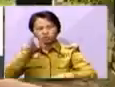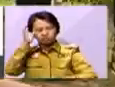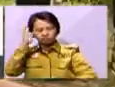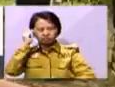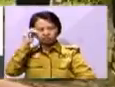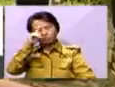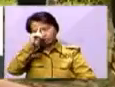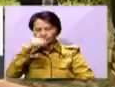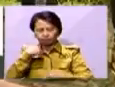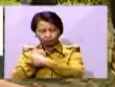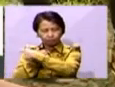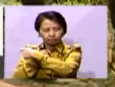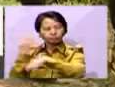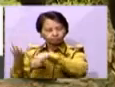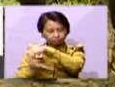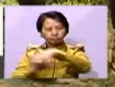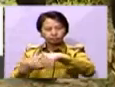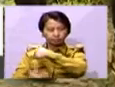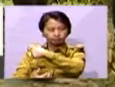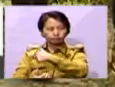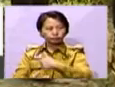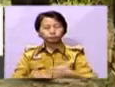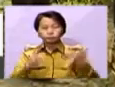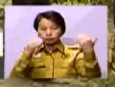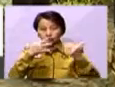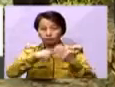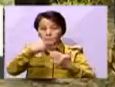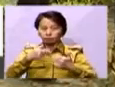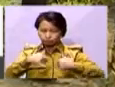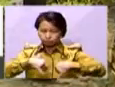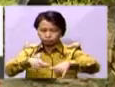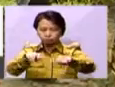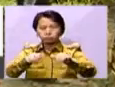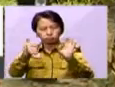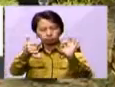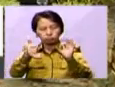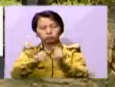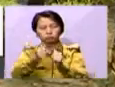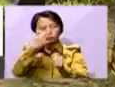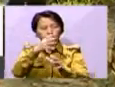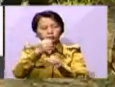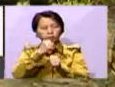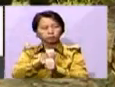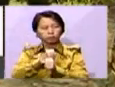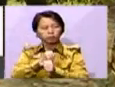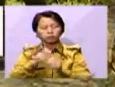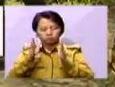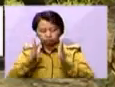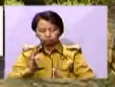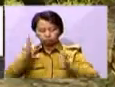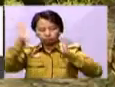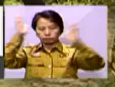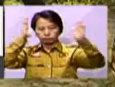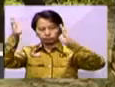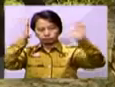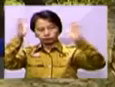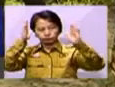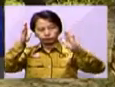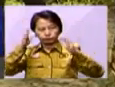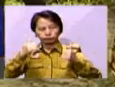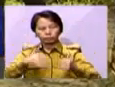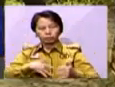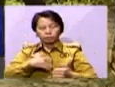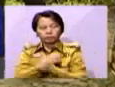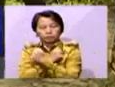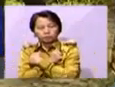ni. Harapan saya program ini diteruskan sebab program ni macam ni juga dapat menjadikan kita sebagai warga negara yang rasa